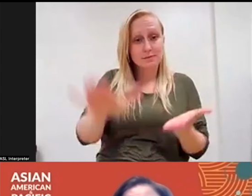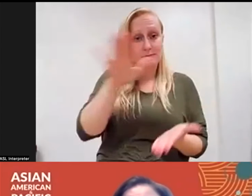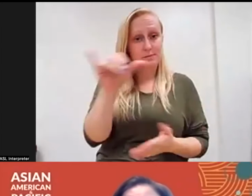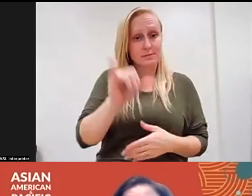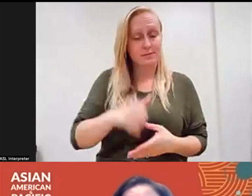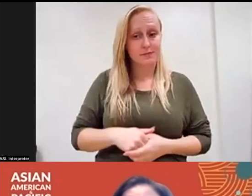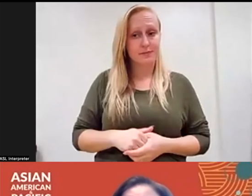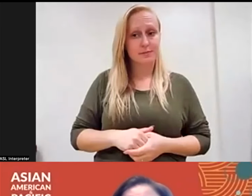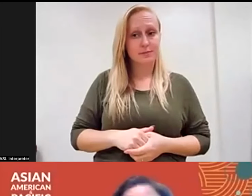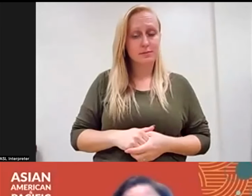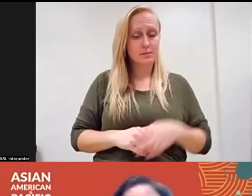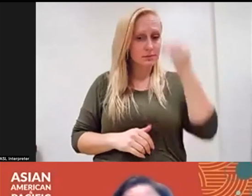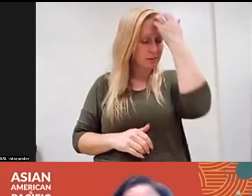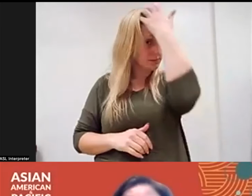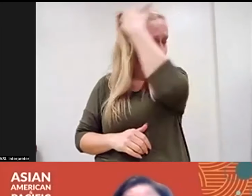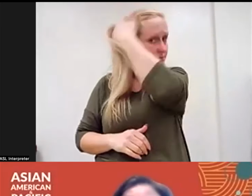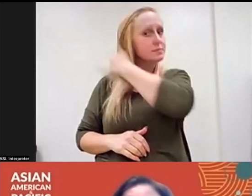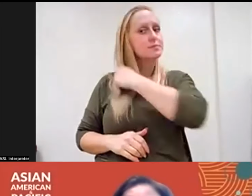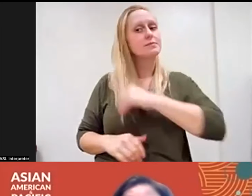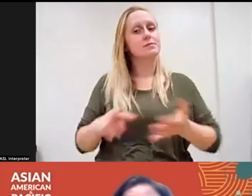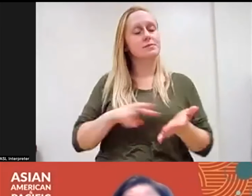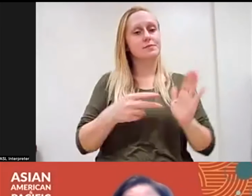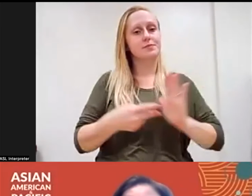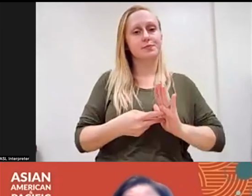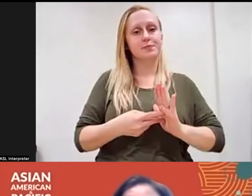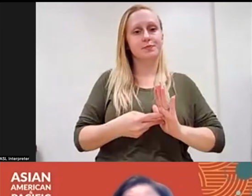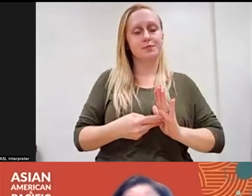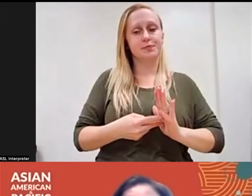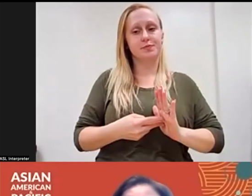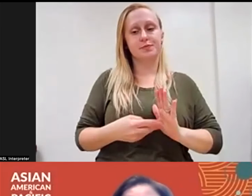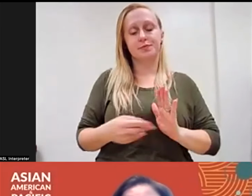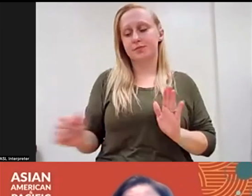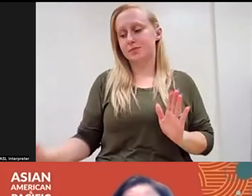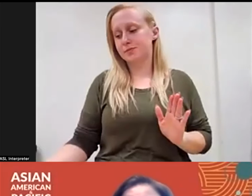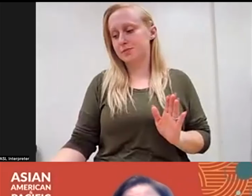يقولون لا أنني لم أفعل ذلك